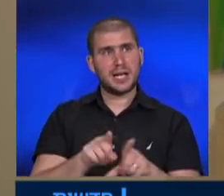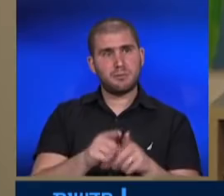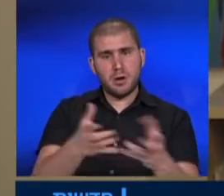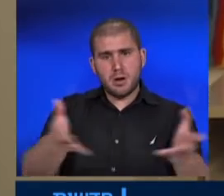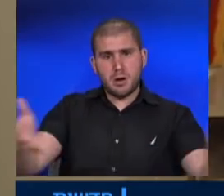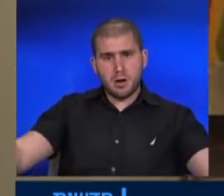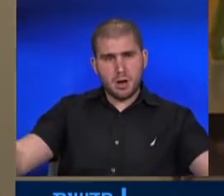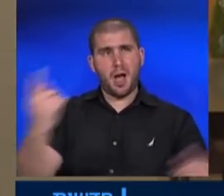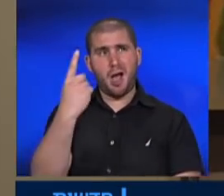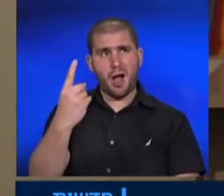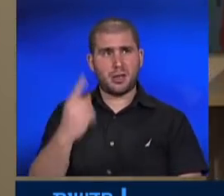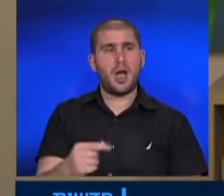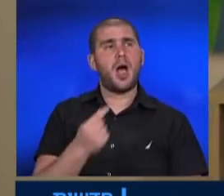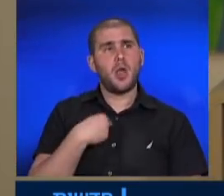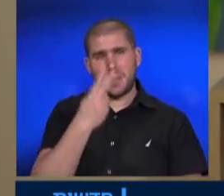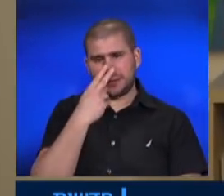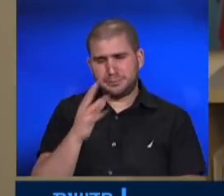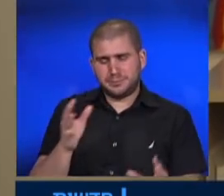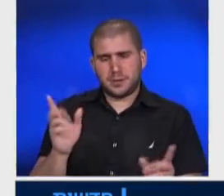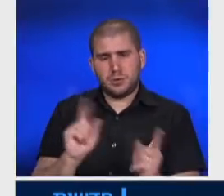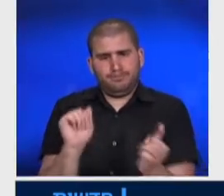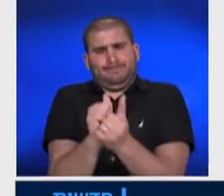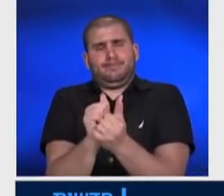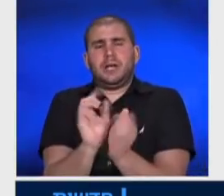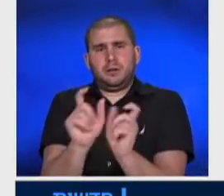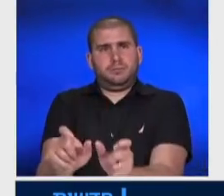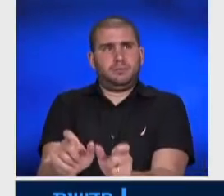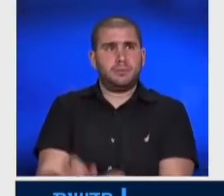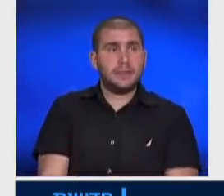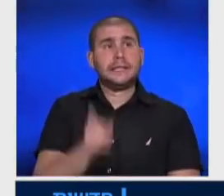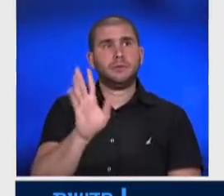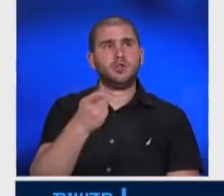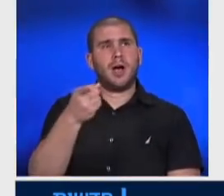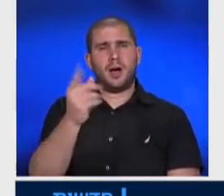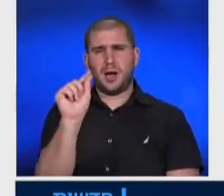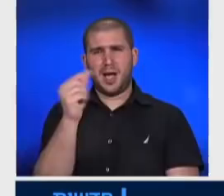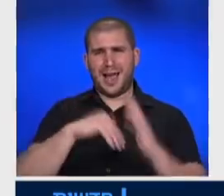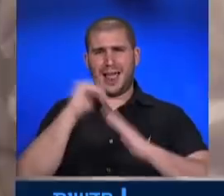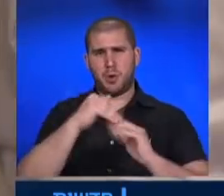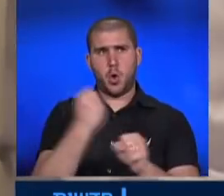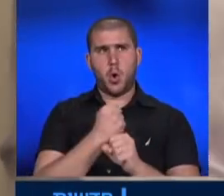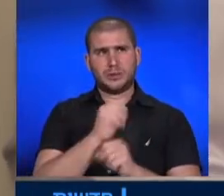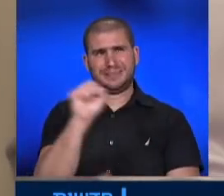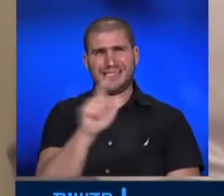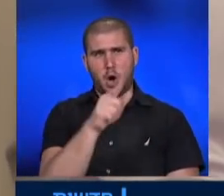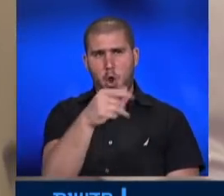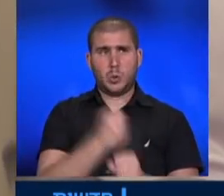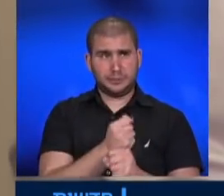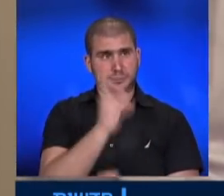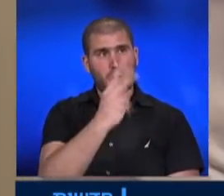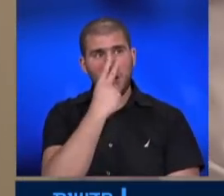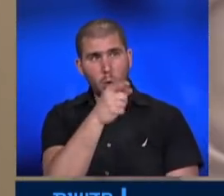אחת ולדפוק. אנחנו מנסים לקשור לו את שתי הידיים ביחד שלא יוכל לדפוק. זה מה שהפפטיד הזה פה בסגול מתוכנן לעשות. אפשר לראות איפה הוא